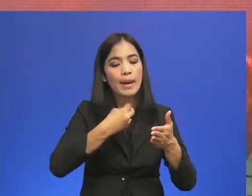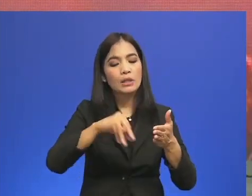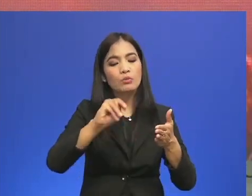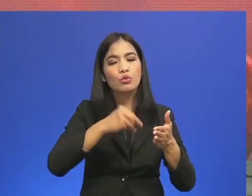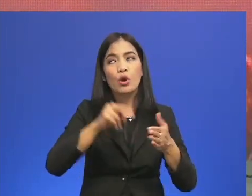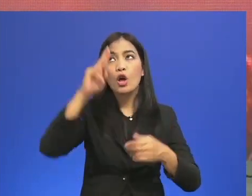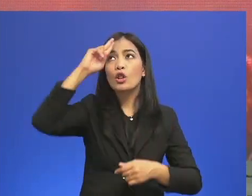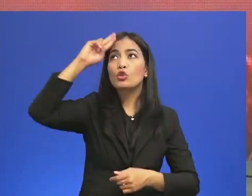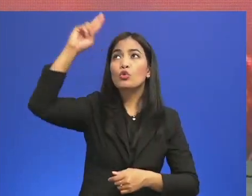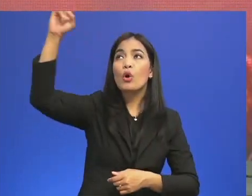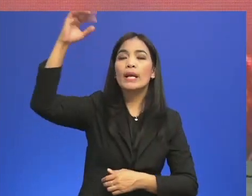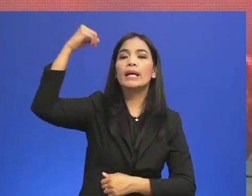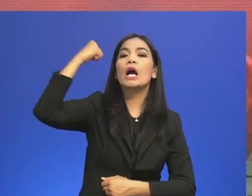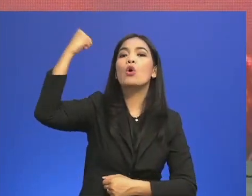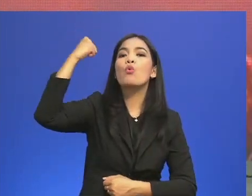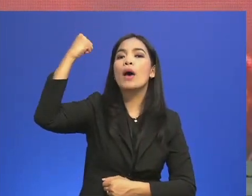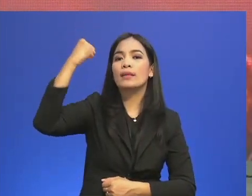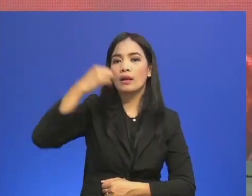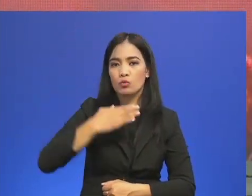kekuatanku.